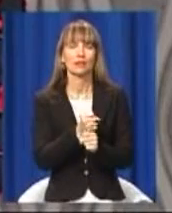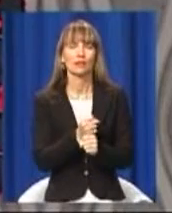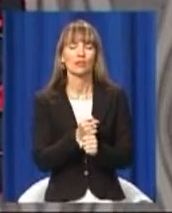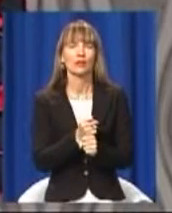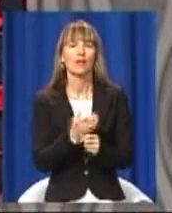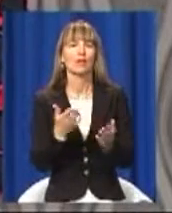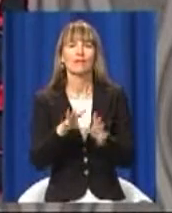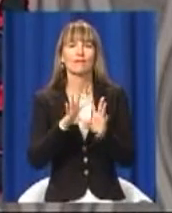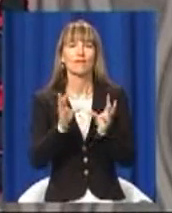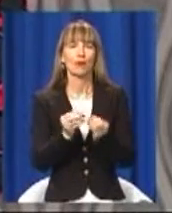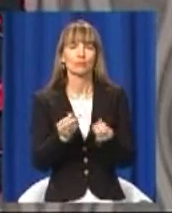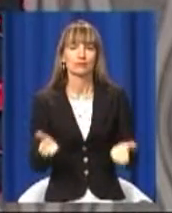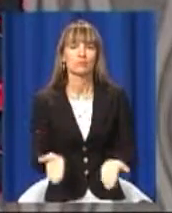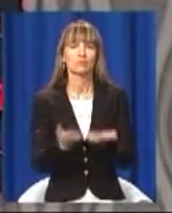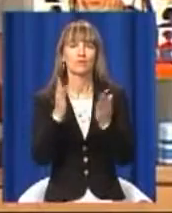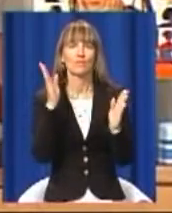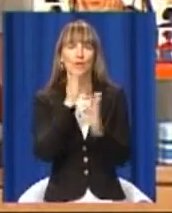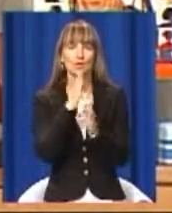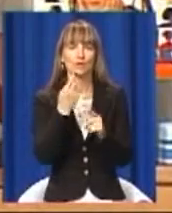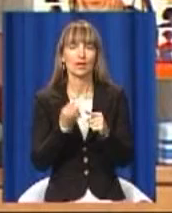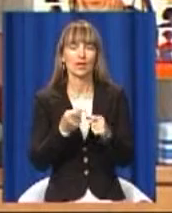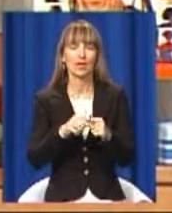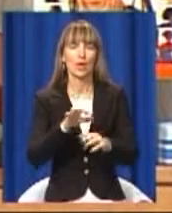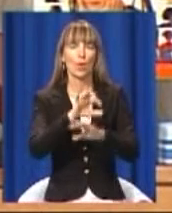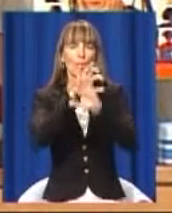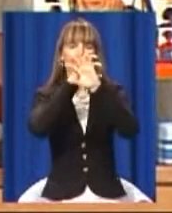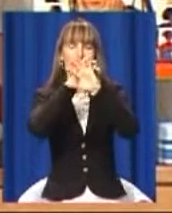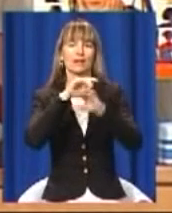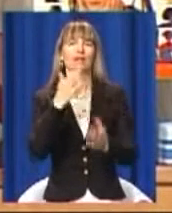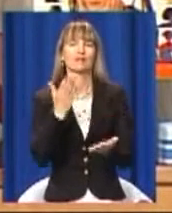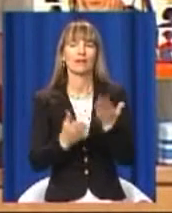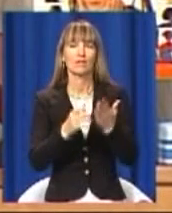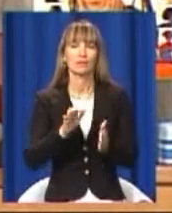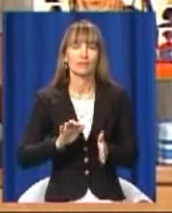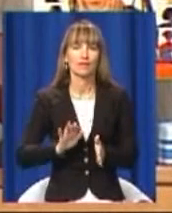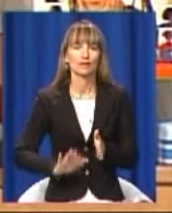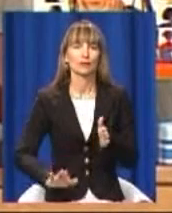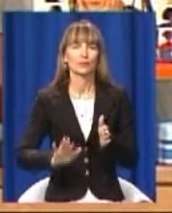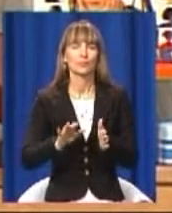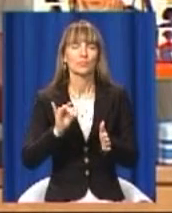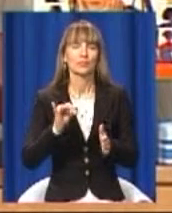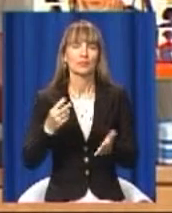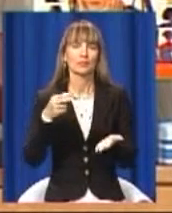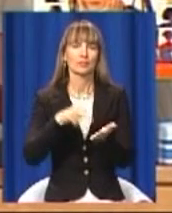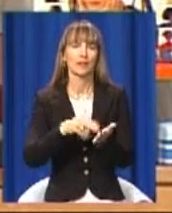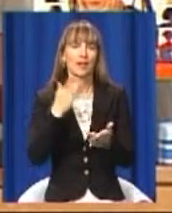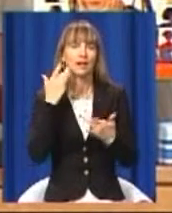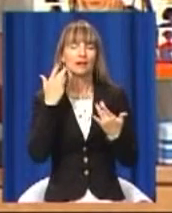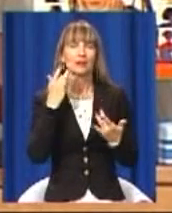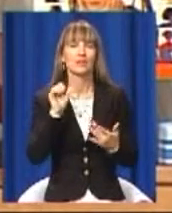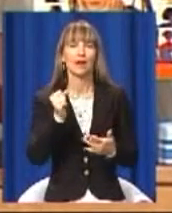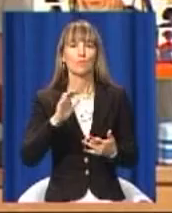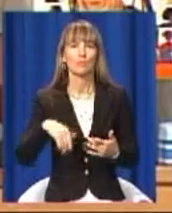як вони взагалі здіймаються у повітря, олені? Мабуть, вони відштовхуються, та вони дуже легкі, а потім